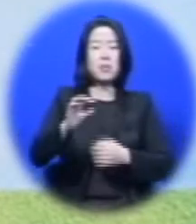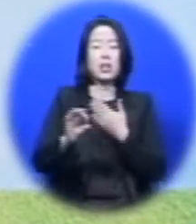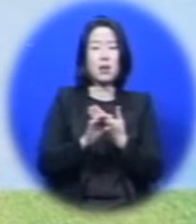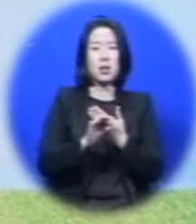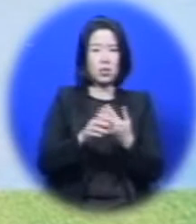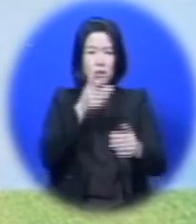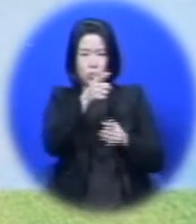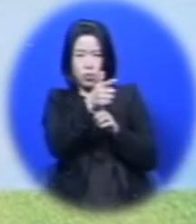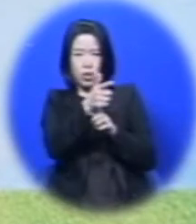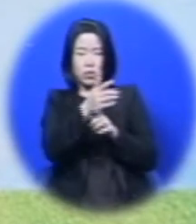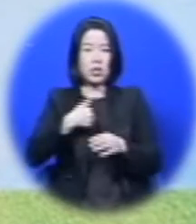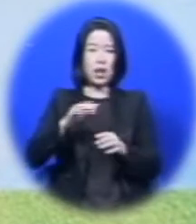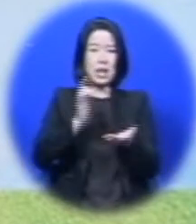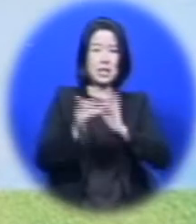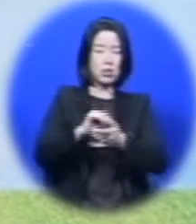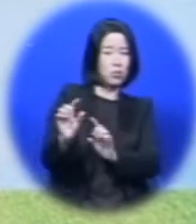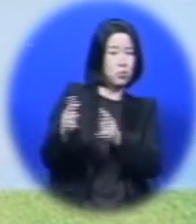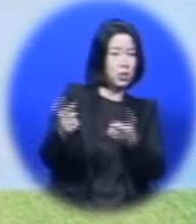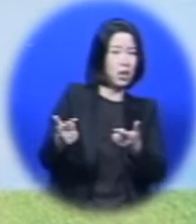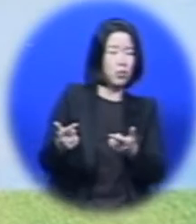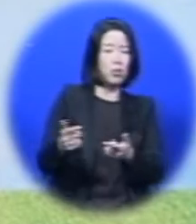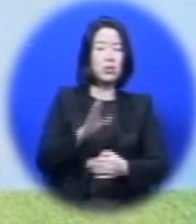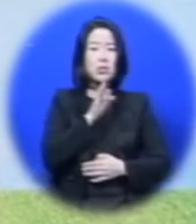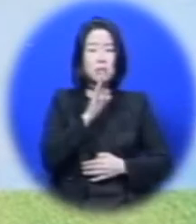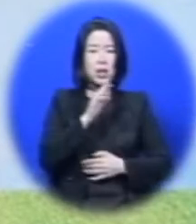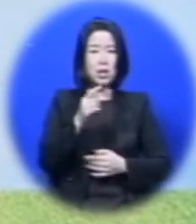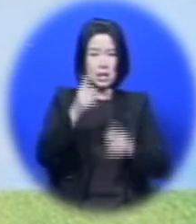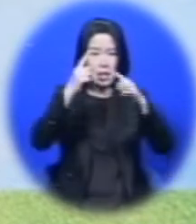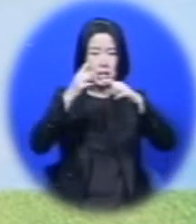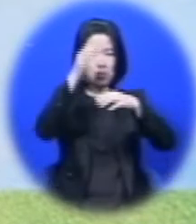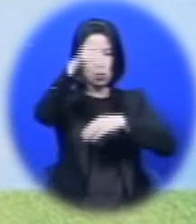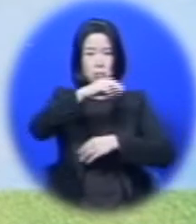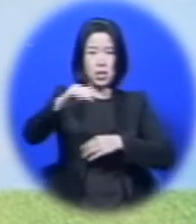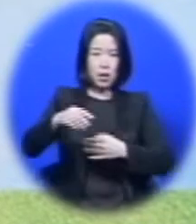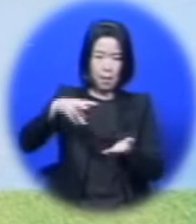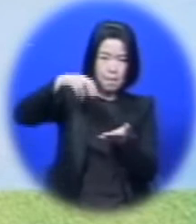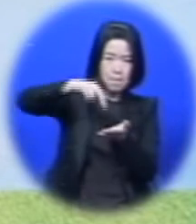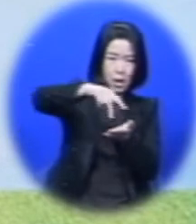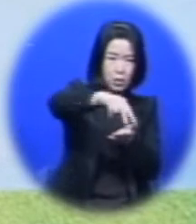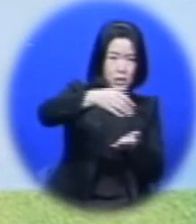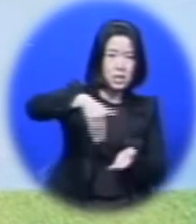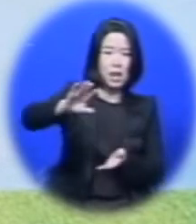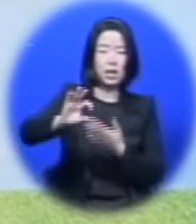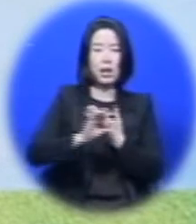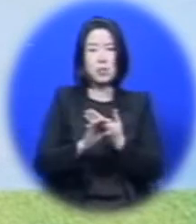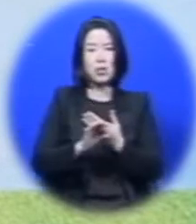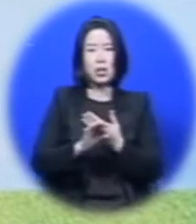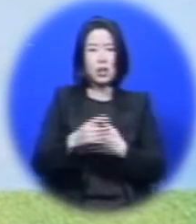총부리 앞에서 나 예수 부인하고 그리고 정말 십자가를 밟고 그리고 지나가면 얼마든지 살 수